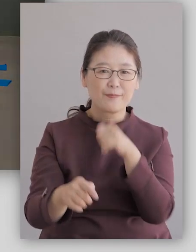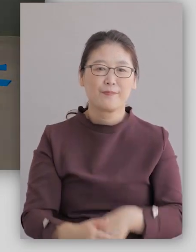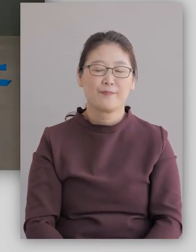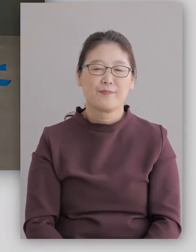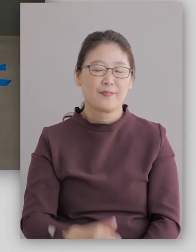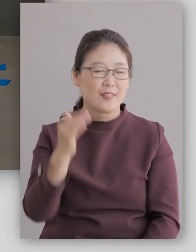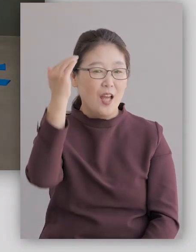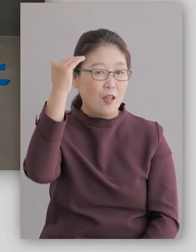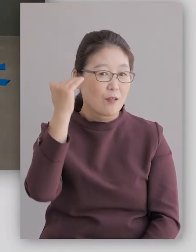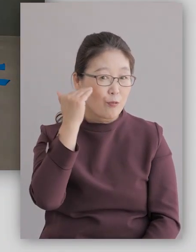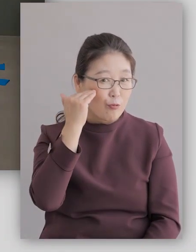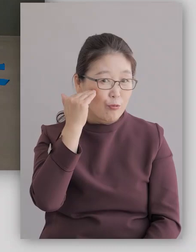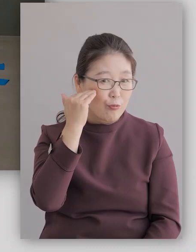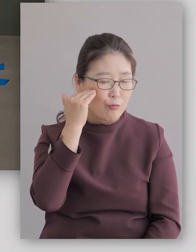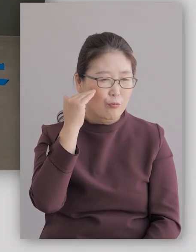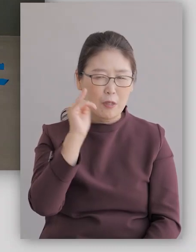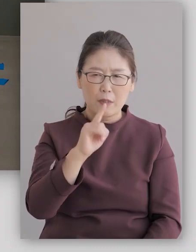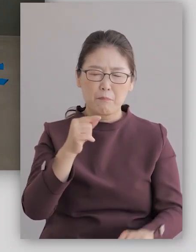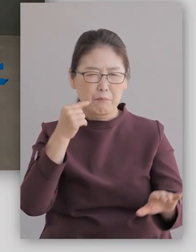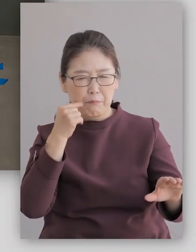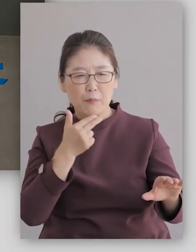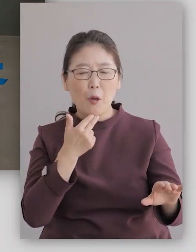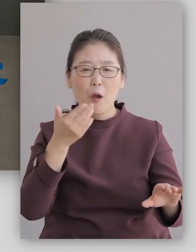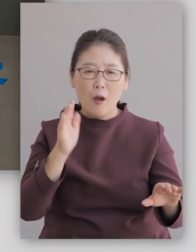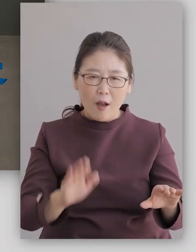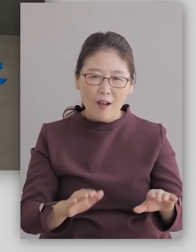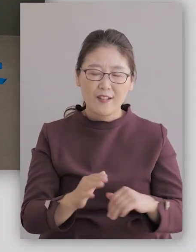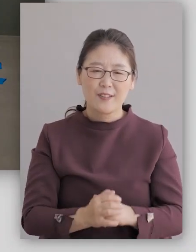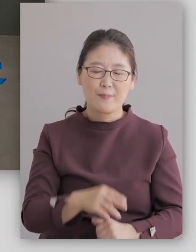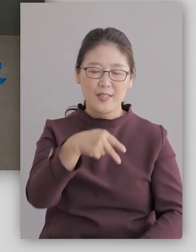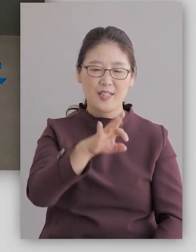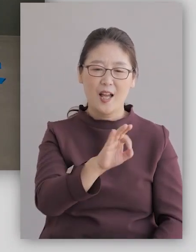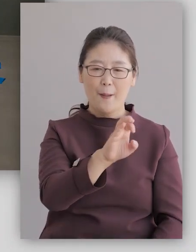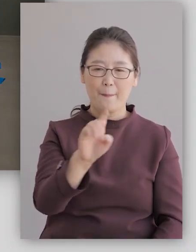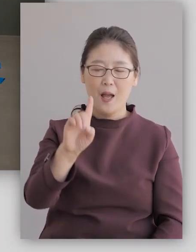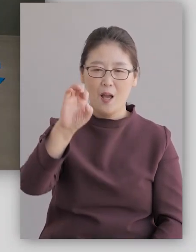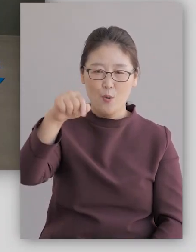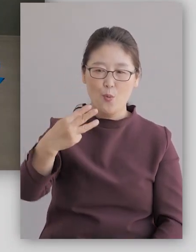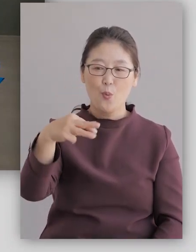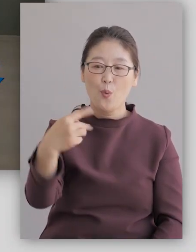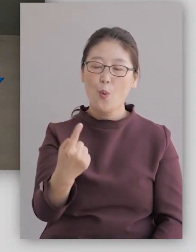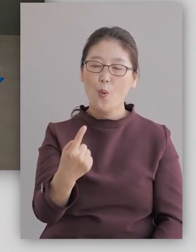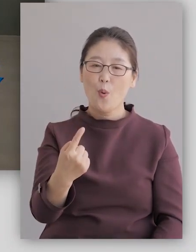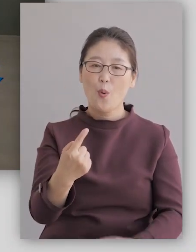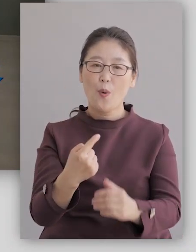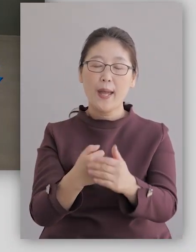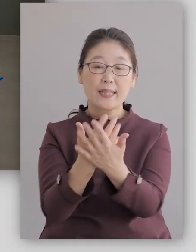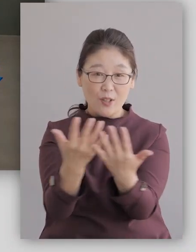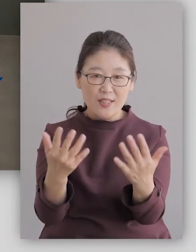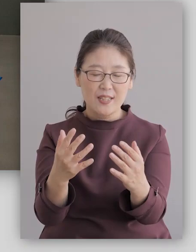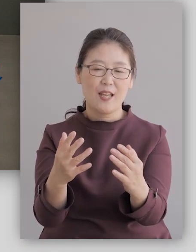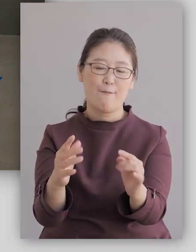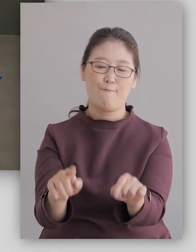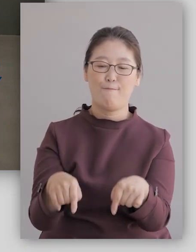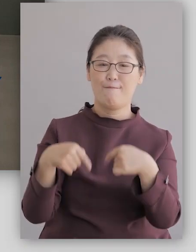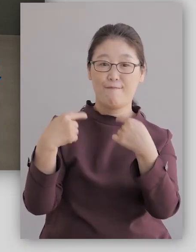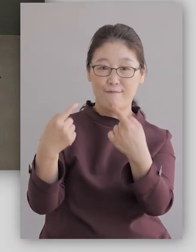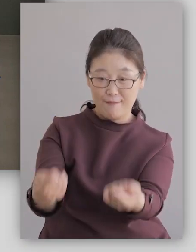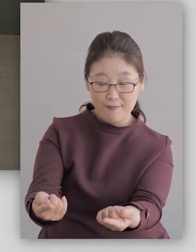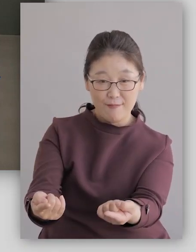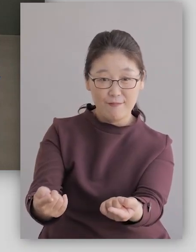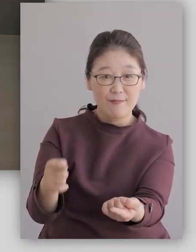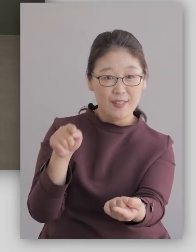또 한국에서는 크게 부각을 받지 못했지만 상파울로 비엔날레에 작품을 출품하면서